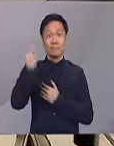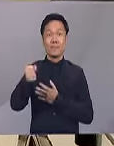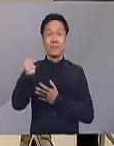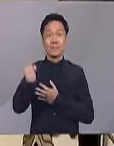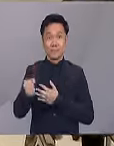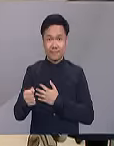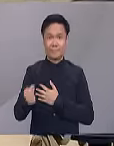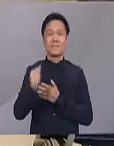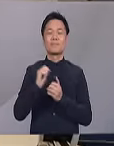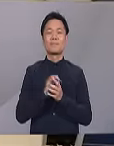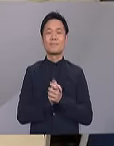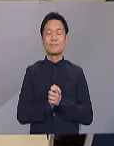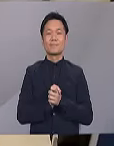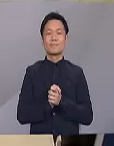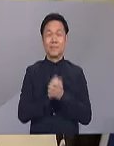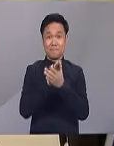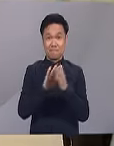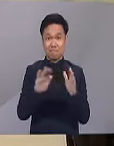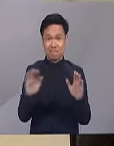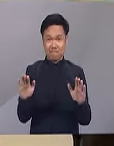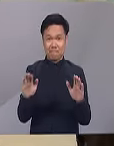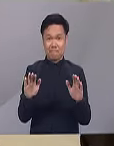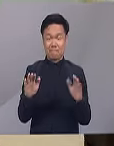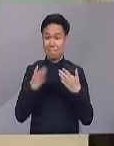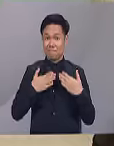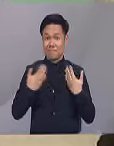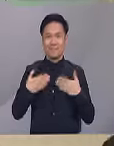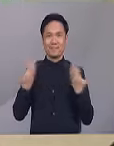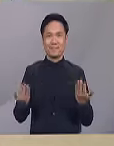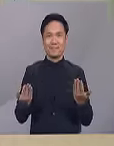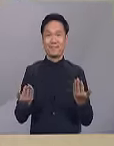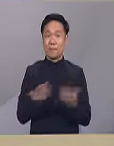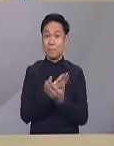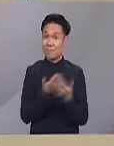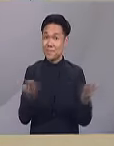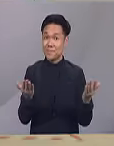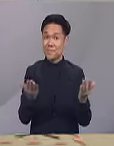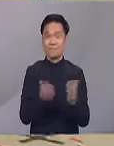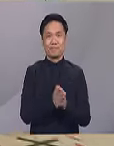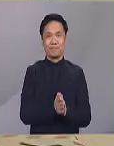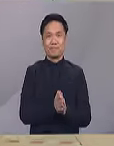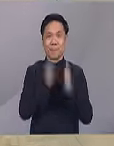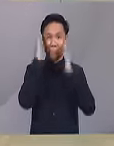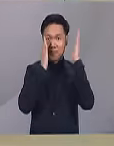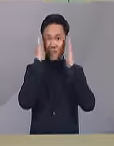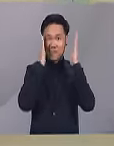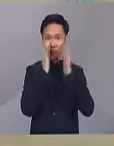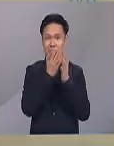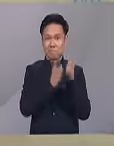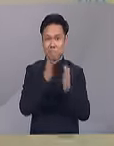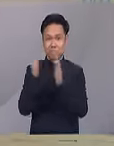Assalamualaikum warahmatullahi wabarakatuh dan salam sejahtera kepada seluruh rakyat Malaysia.